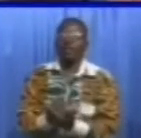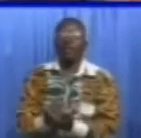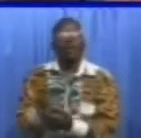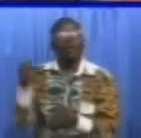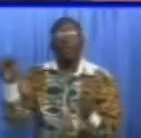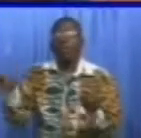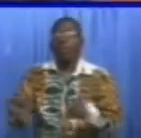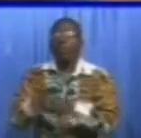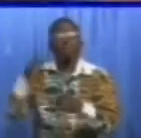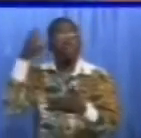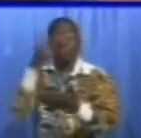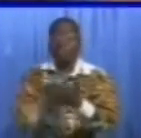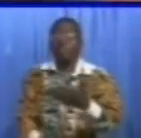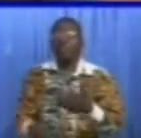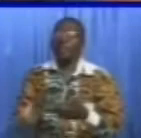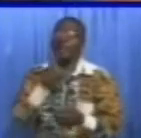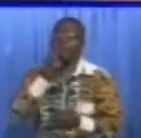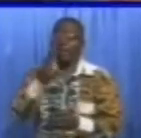conformément au coût réel